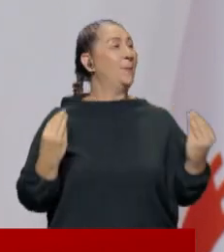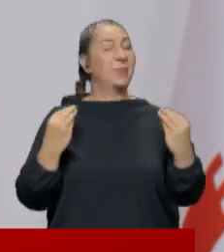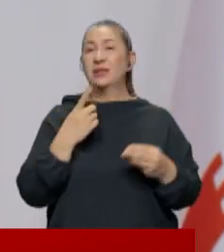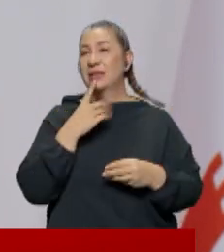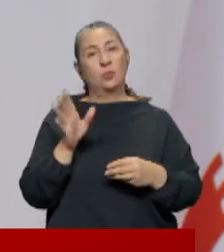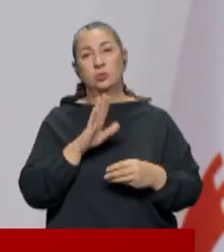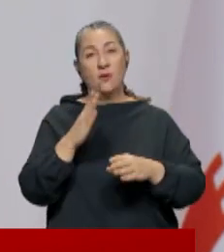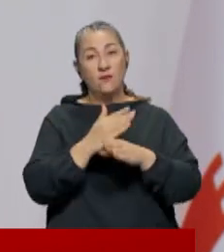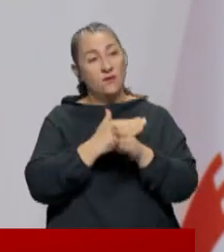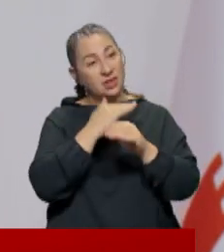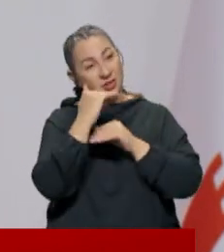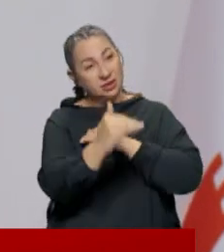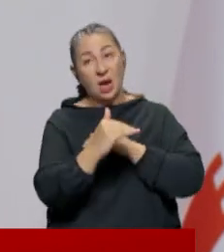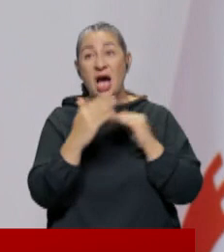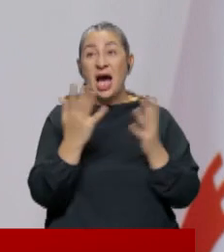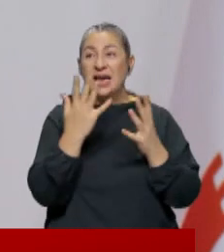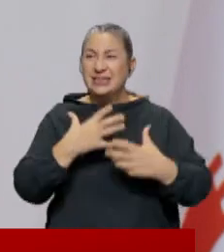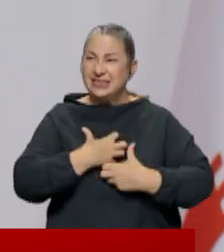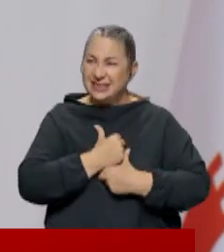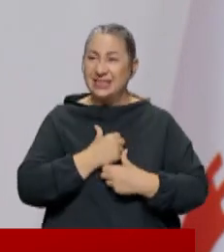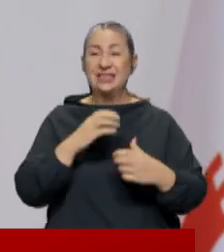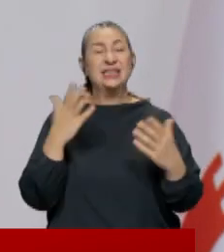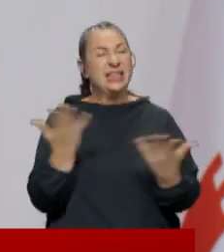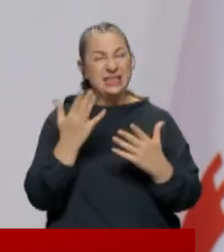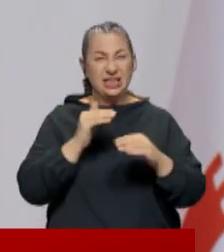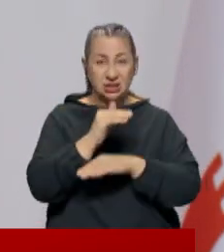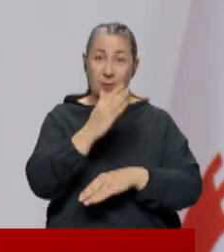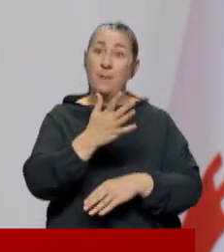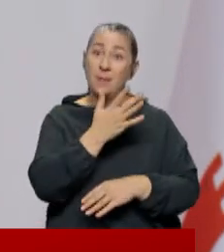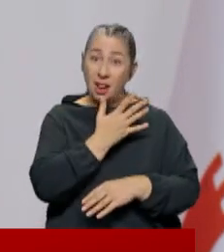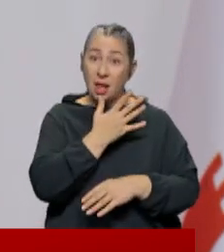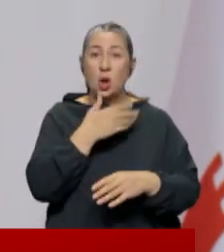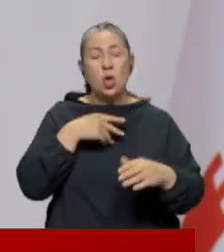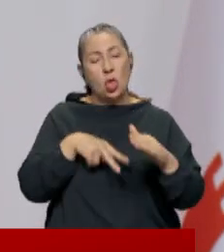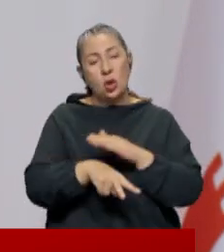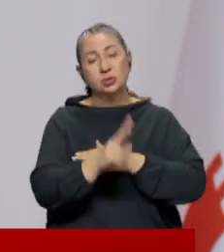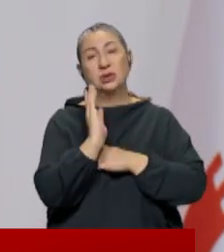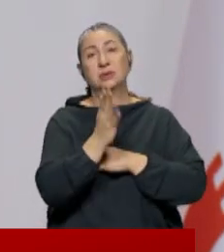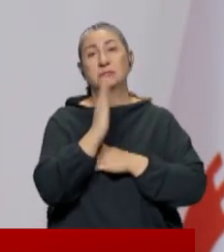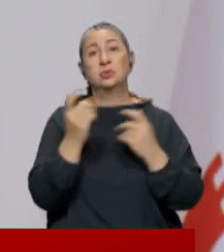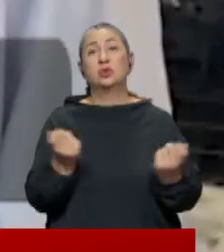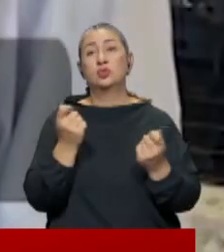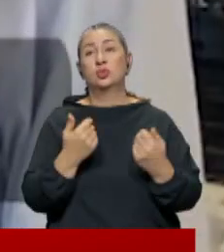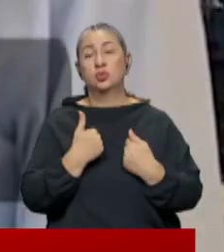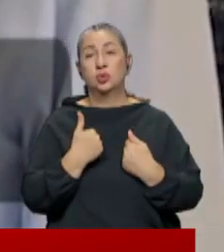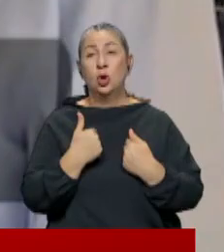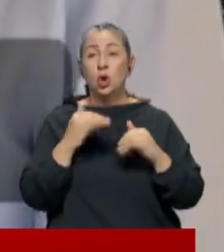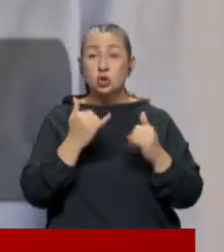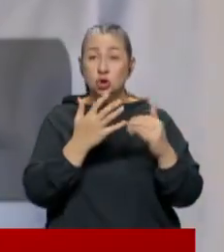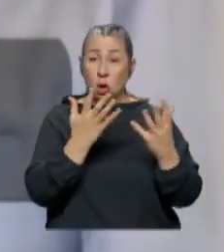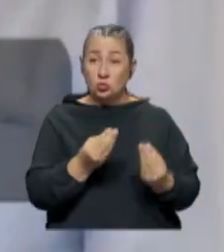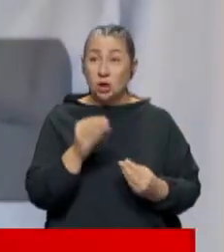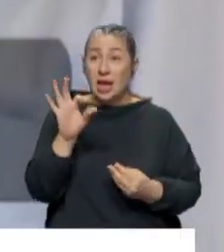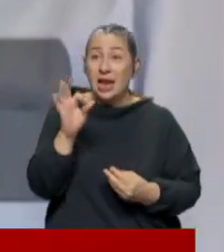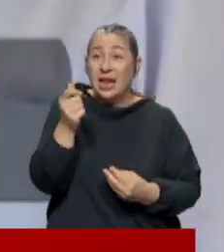söylemiyoruz. Vatandaşımızın hangi sıkıntıları niçin yaşadığını bilerek yolumuza devam etmeye çalışıyoruz. Oyuncak olmuş